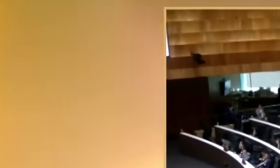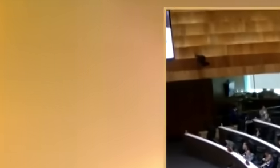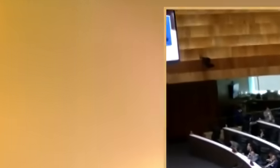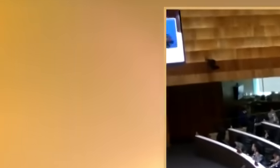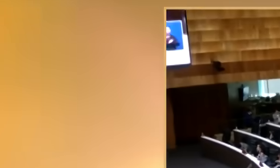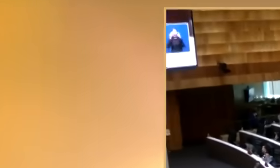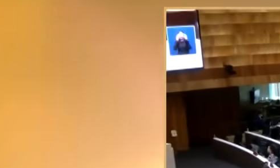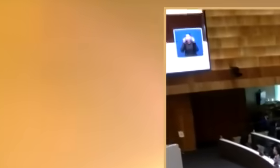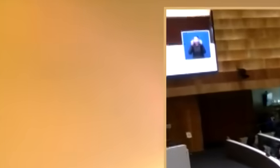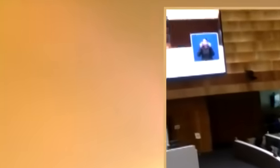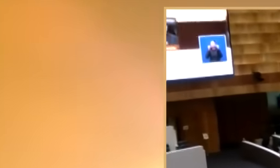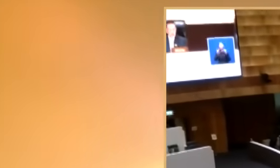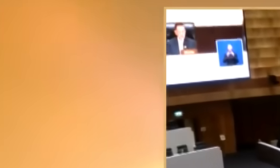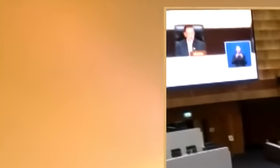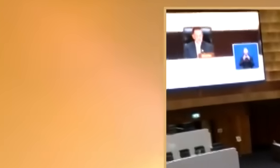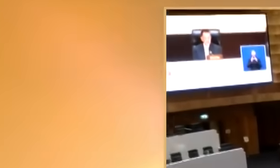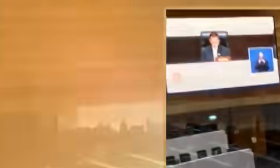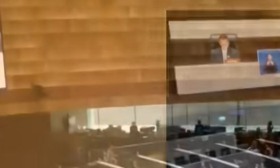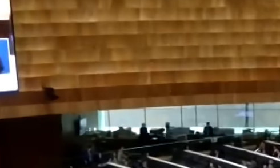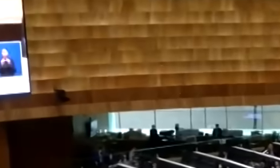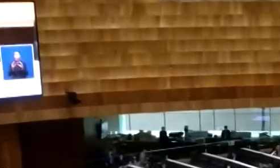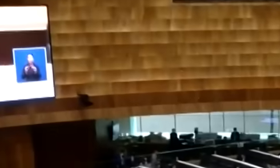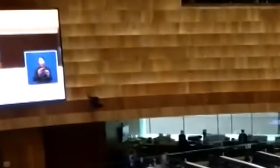กลับมาว่ากันต่อเรื่องเล่าเช้านี้ครับ